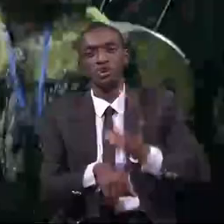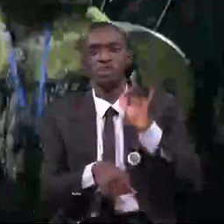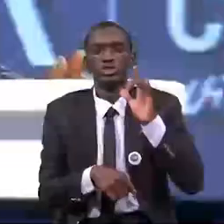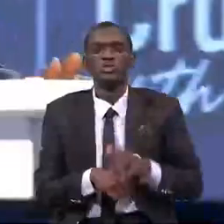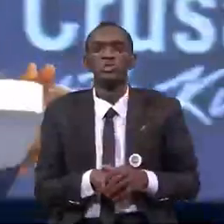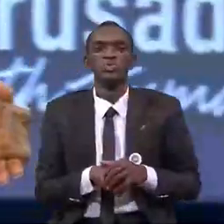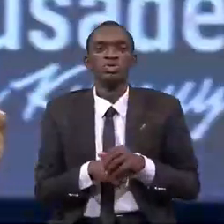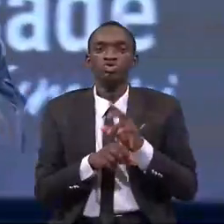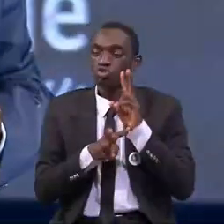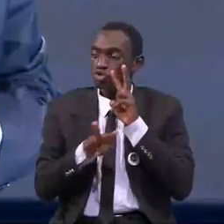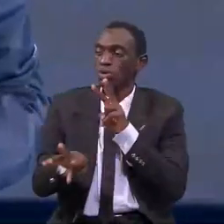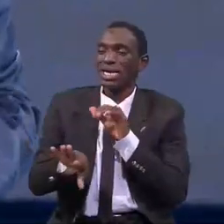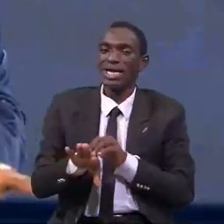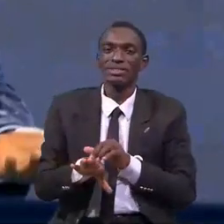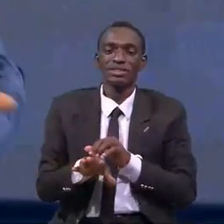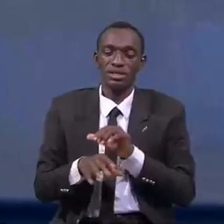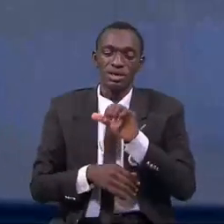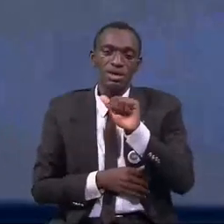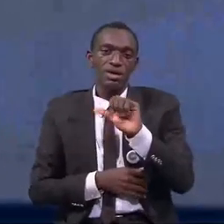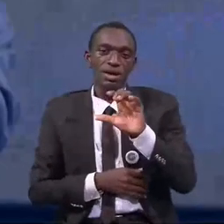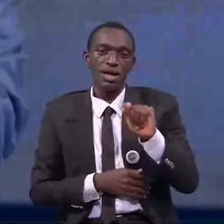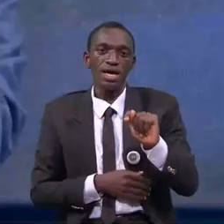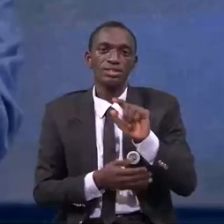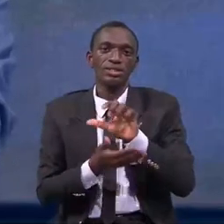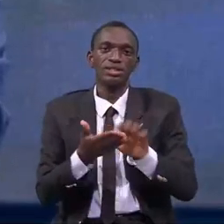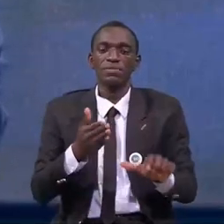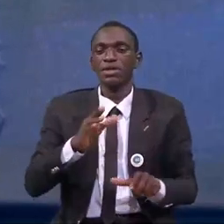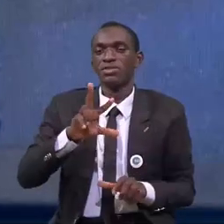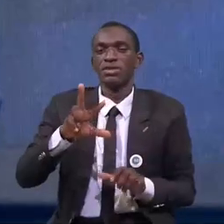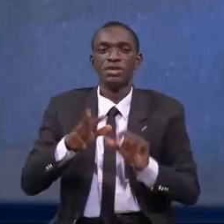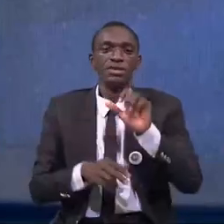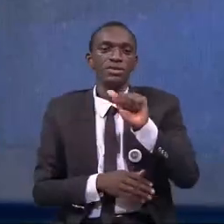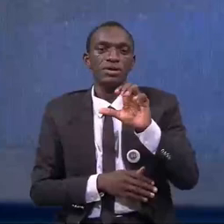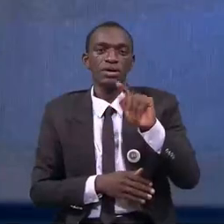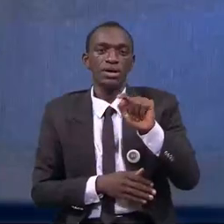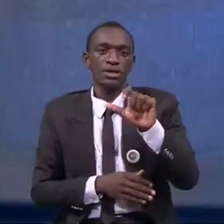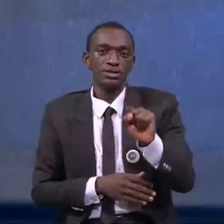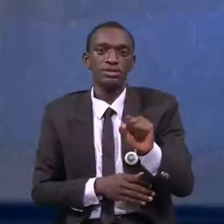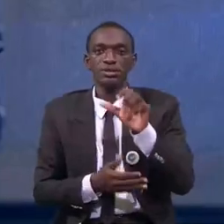divine nous allons aux actes 3 verset